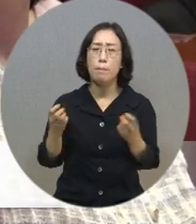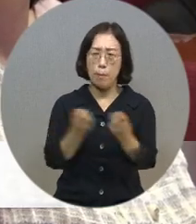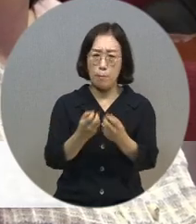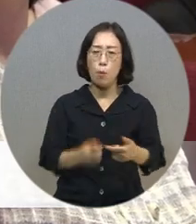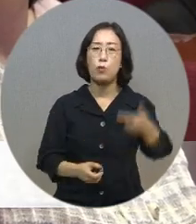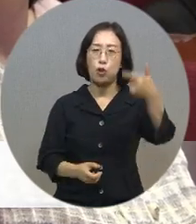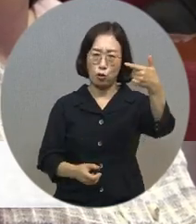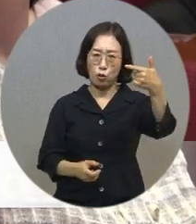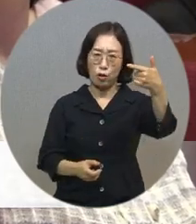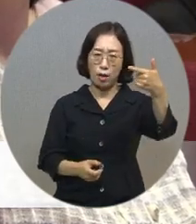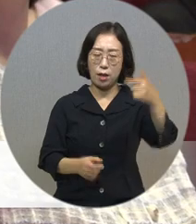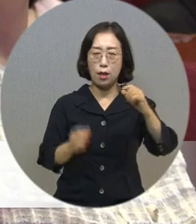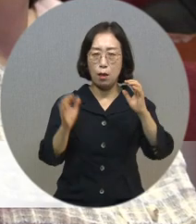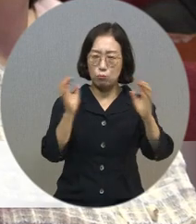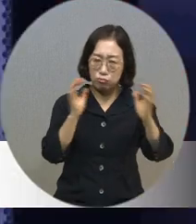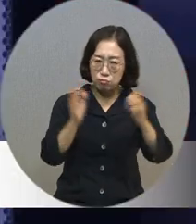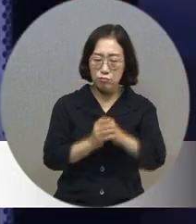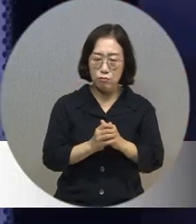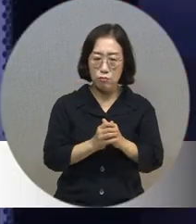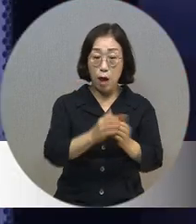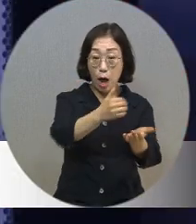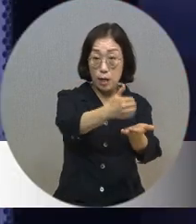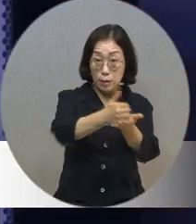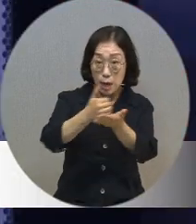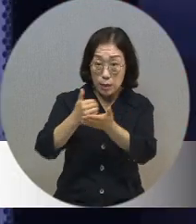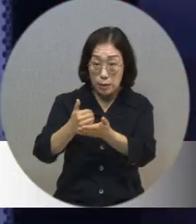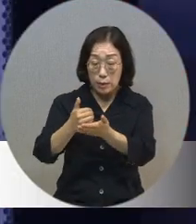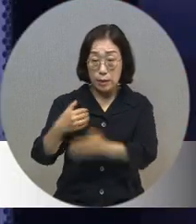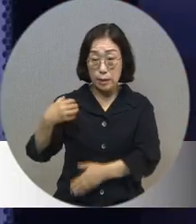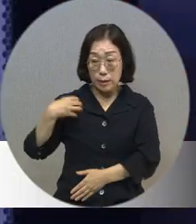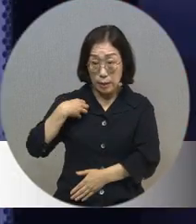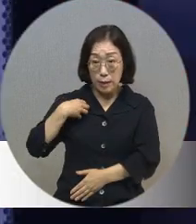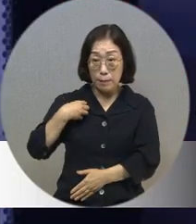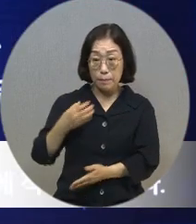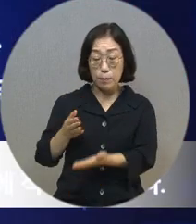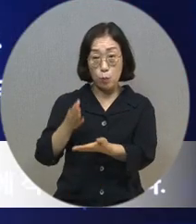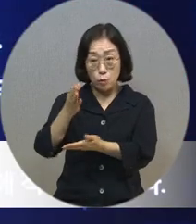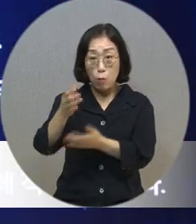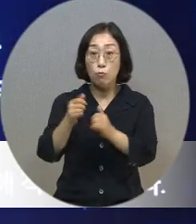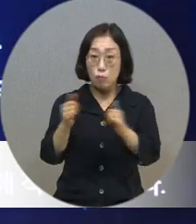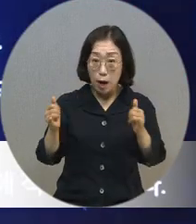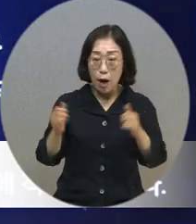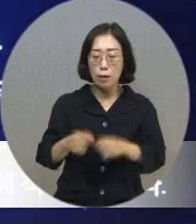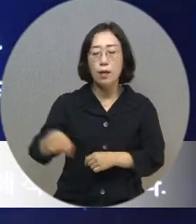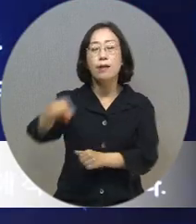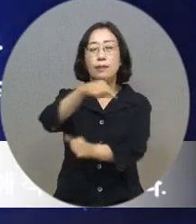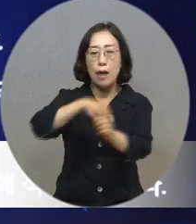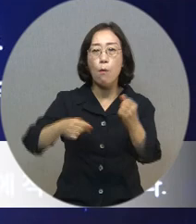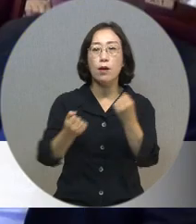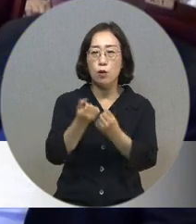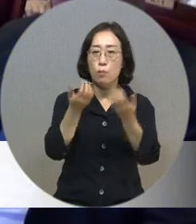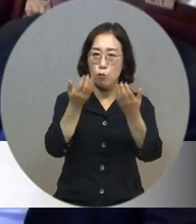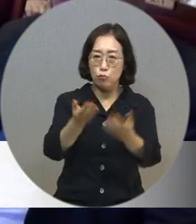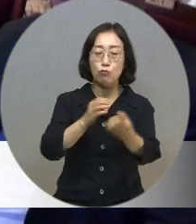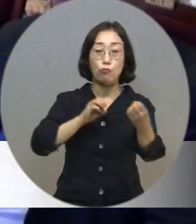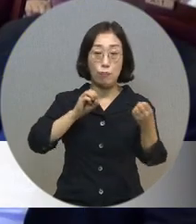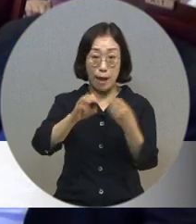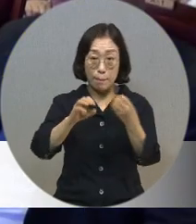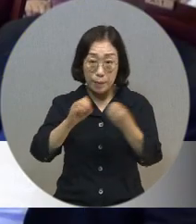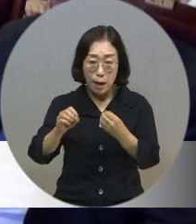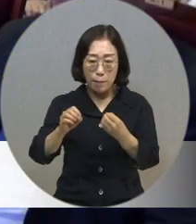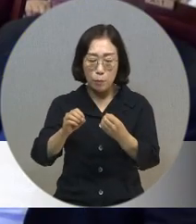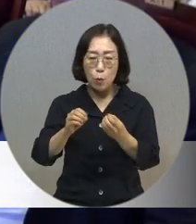토론은 시민이 의견을 제시하면 담당부서 공무원과 전문가가 현을 설명하거나 제안하는